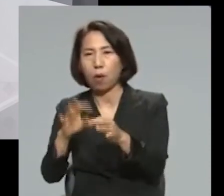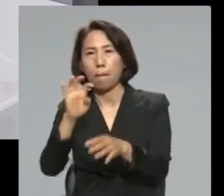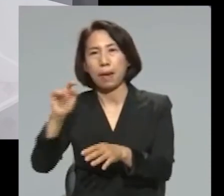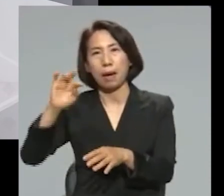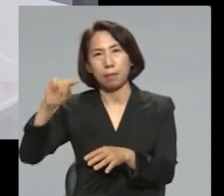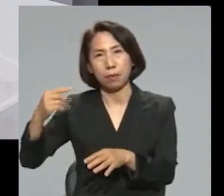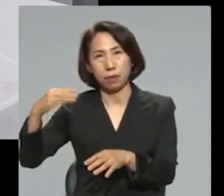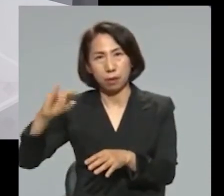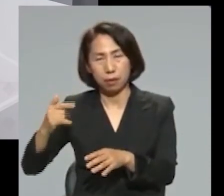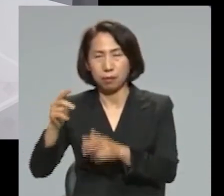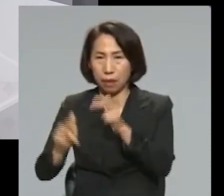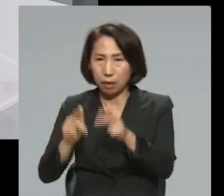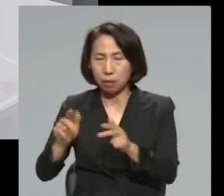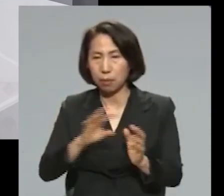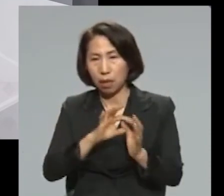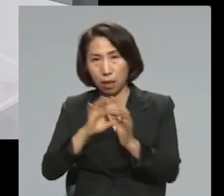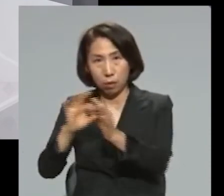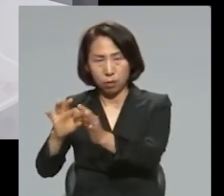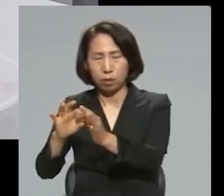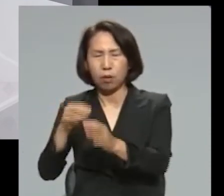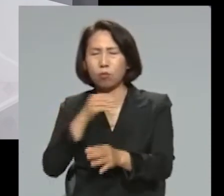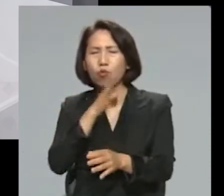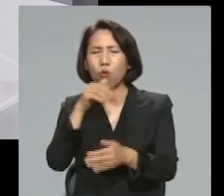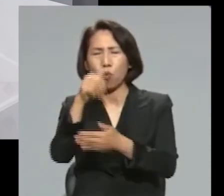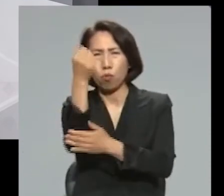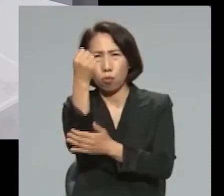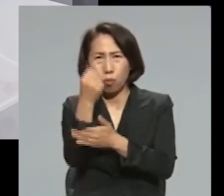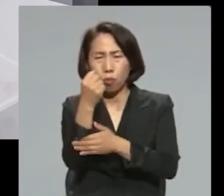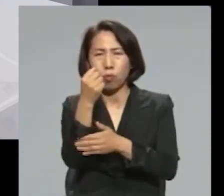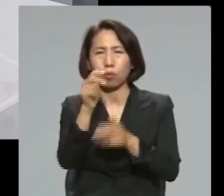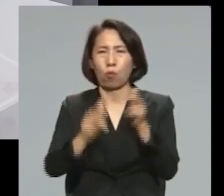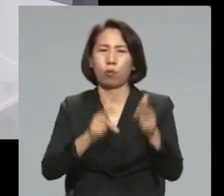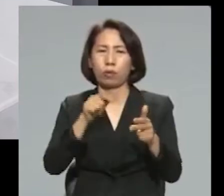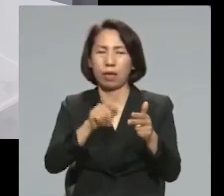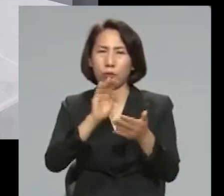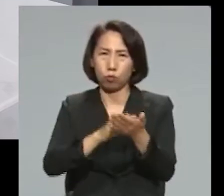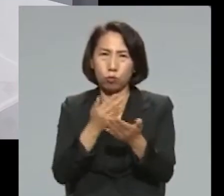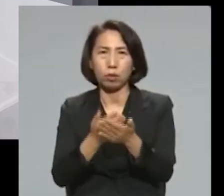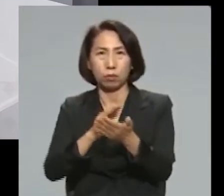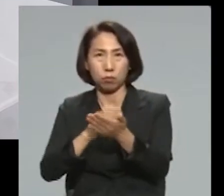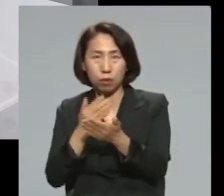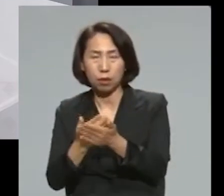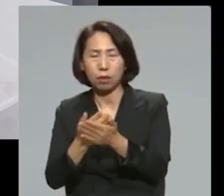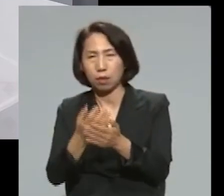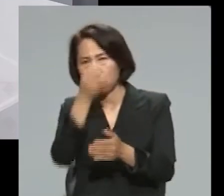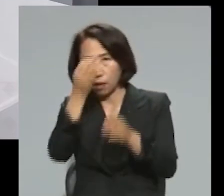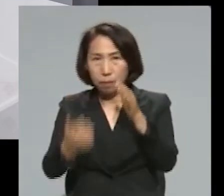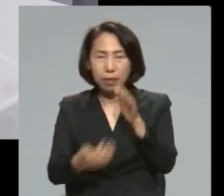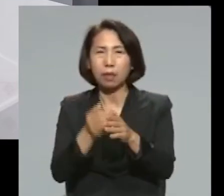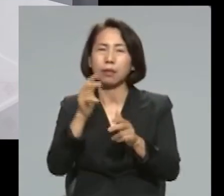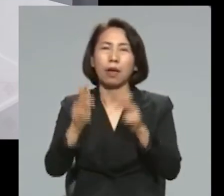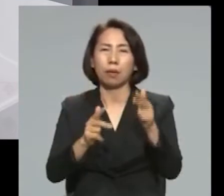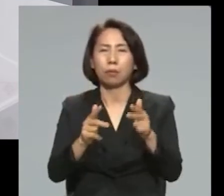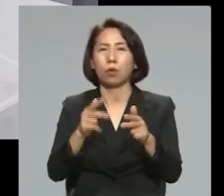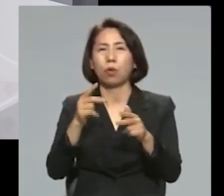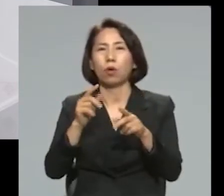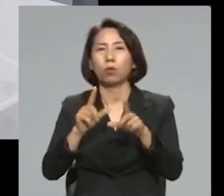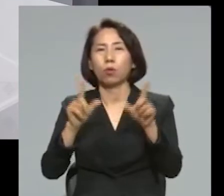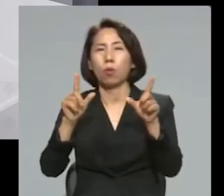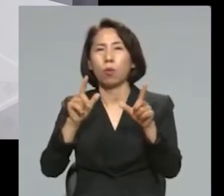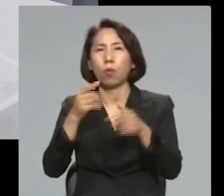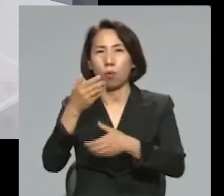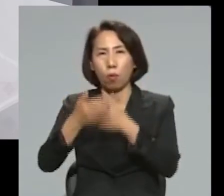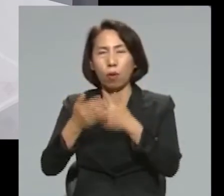산업단지 재생활을 추진하여 첨단 산업의 육성, 동고령 IC 물류단지 조성 사업에